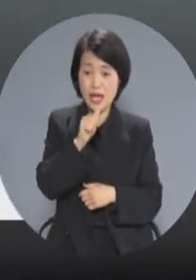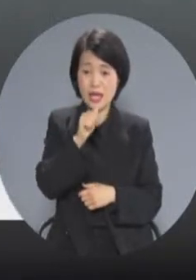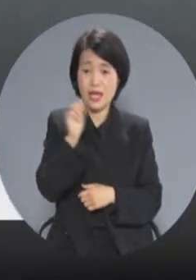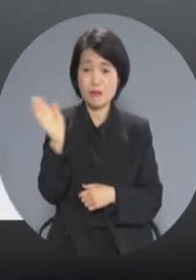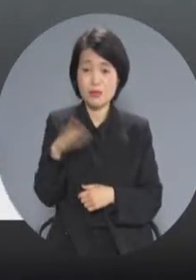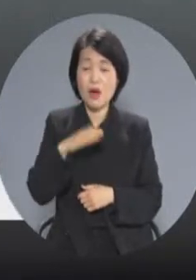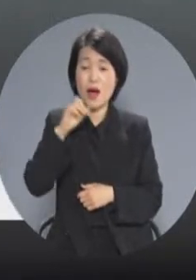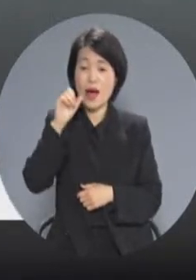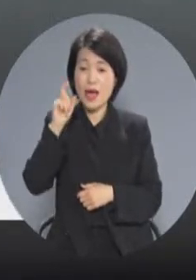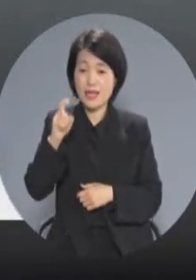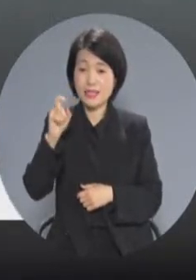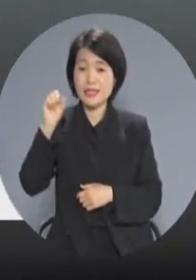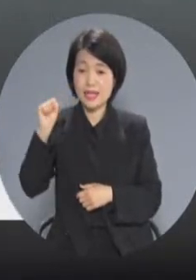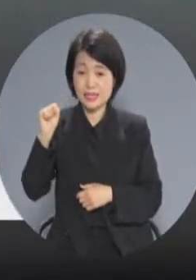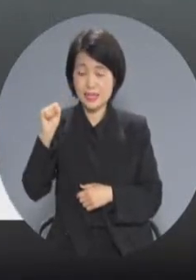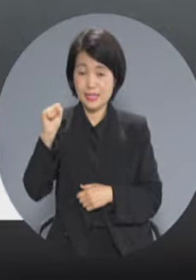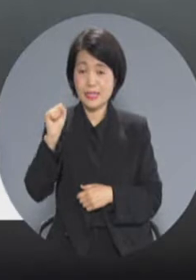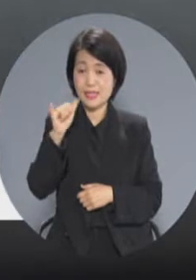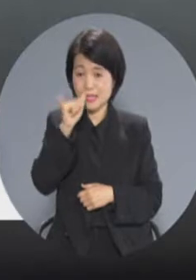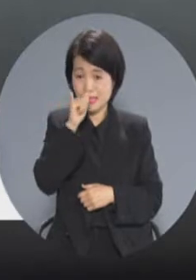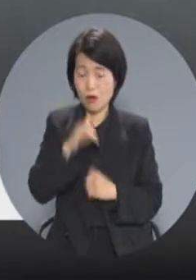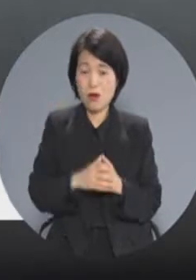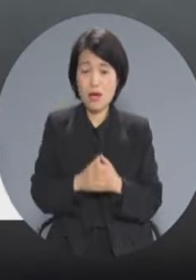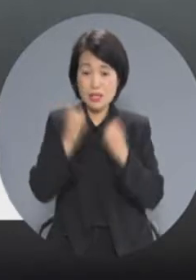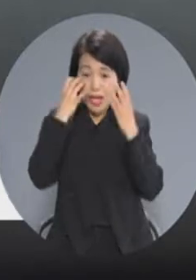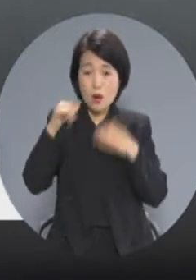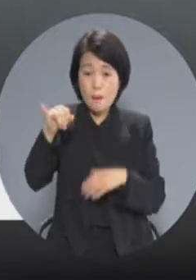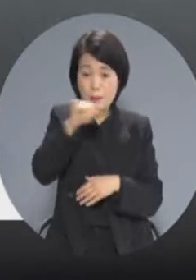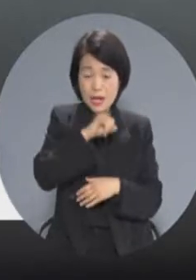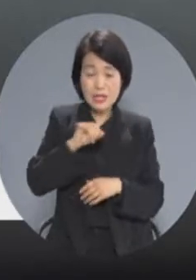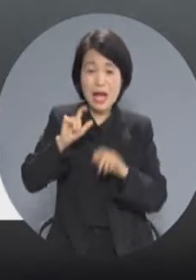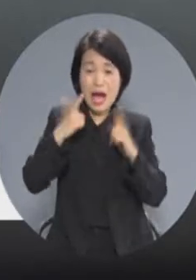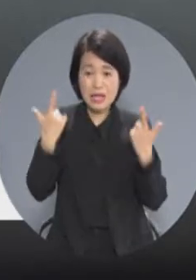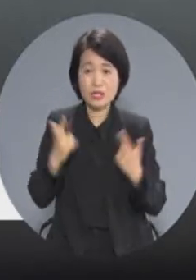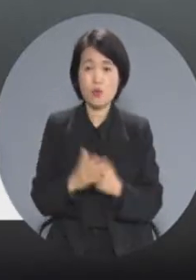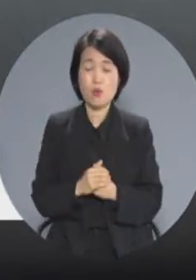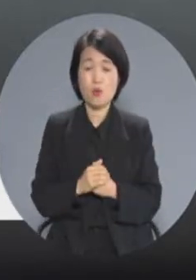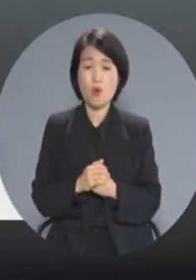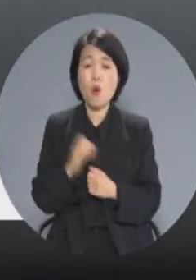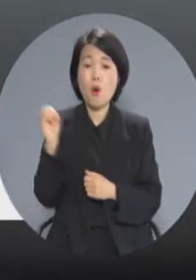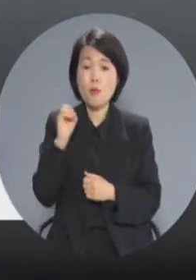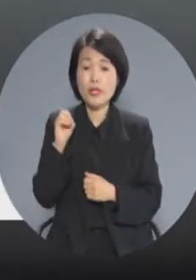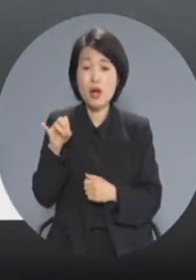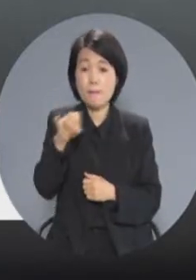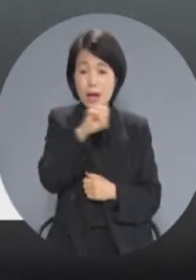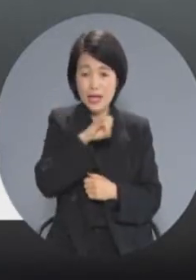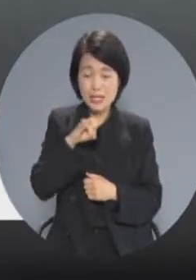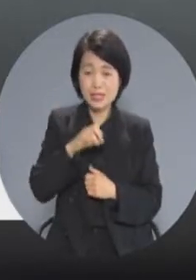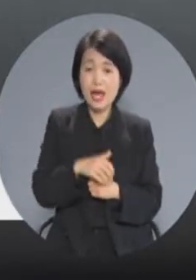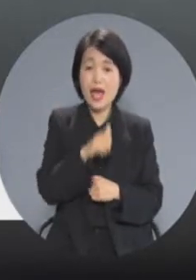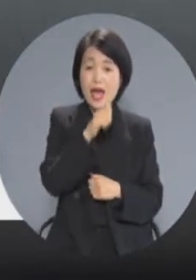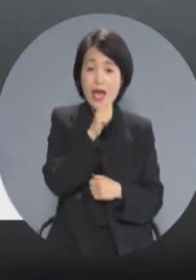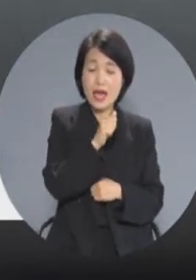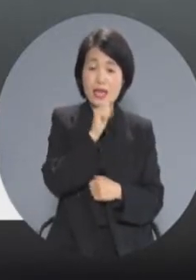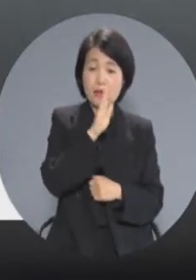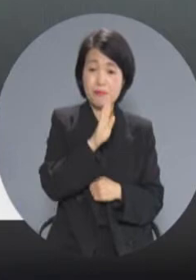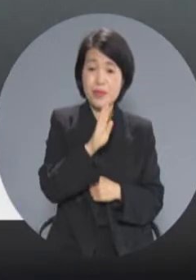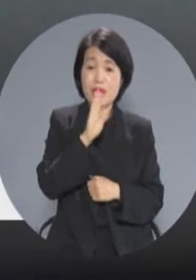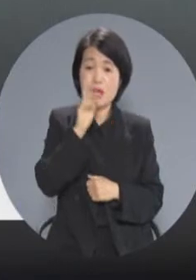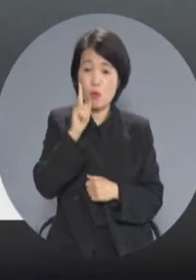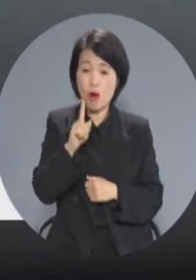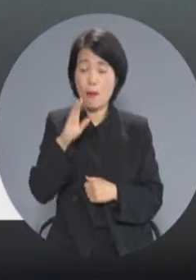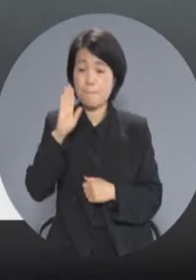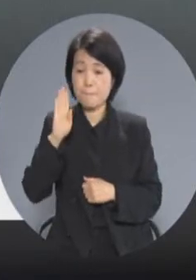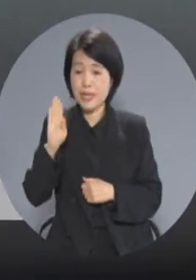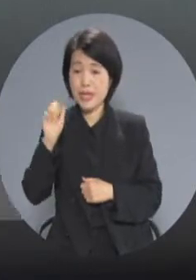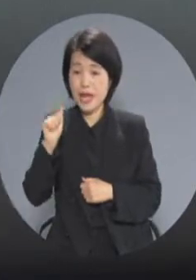XA부터 S까지가 있어요. 신종 바이러스는 아니고 오미크론 바이러스 BA1하고